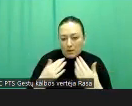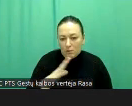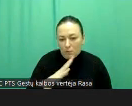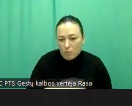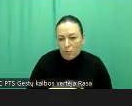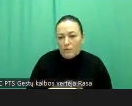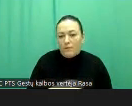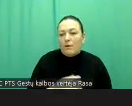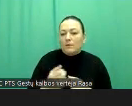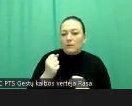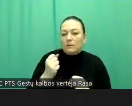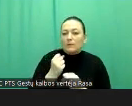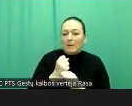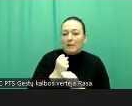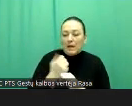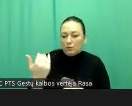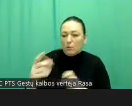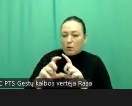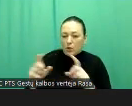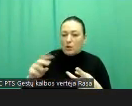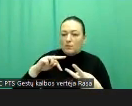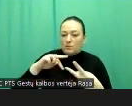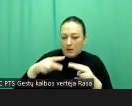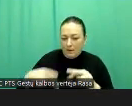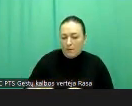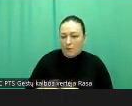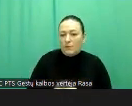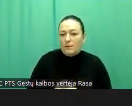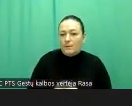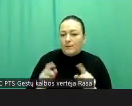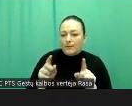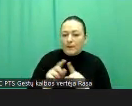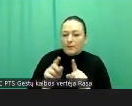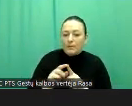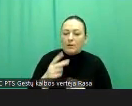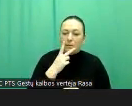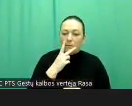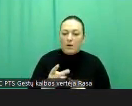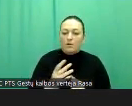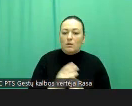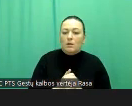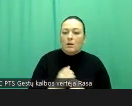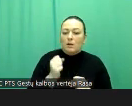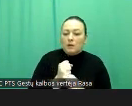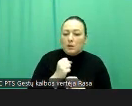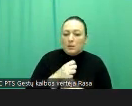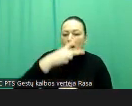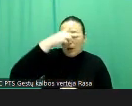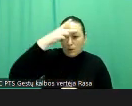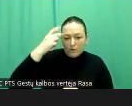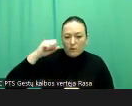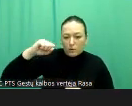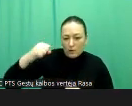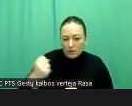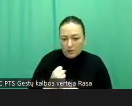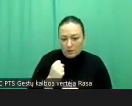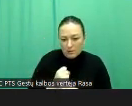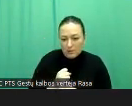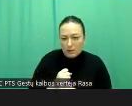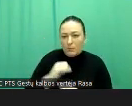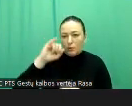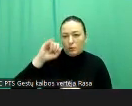įgyvendinant reformą. Ir taip pat, kaip matote, dirbu su Lietuvos kolegomis kartu su kita Džein ir